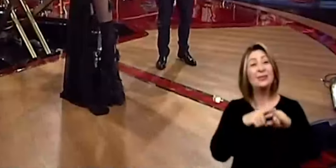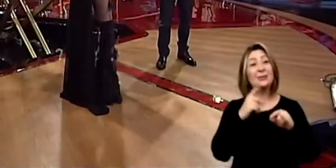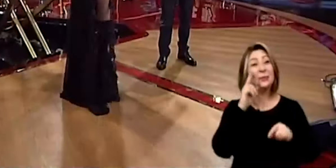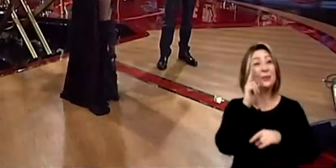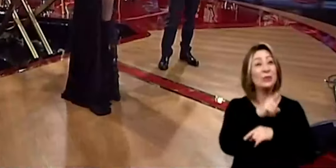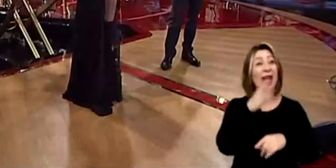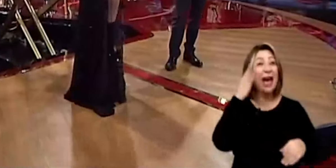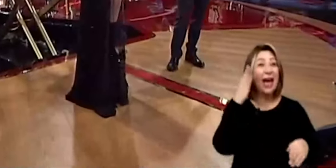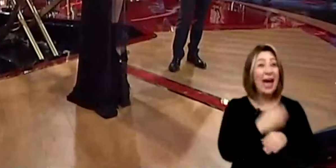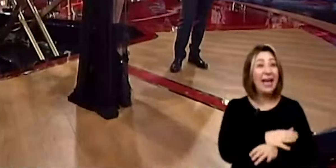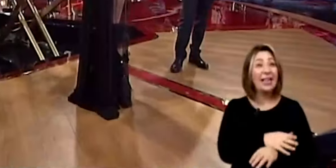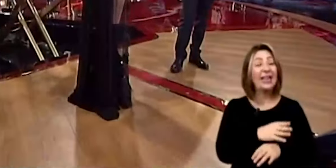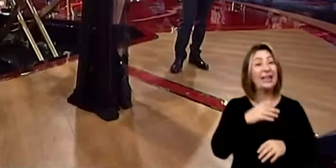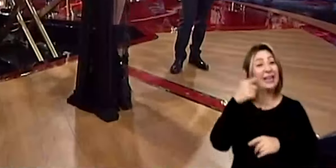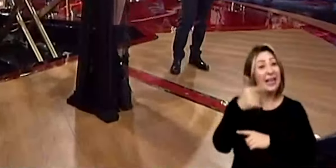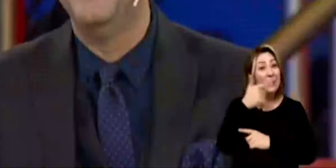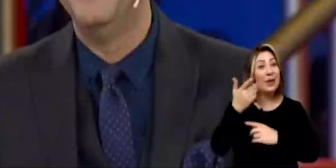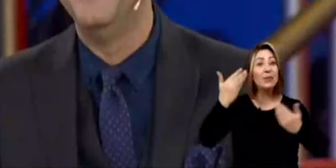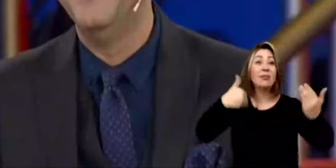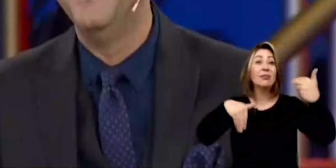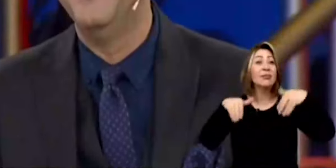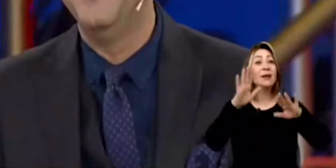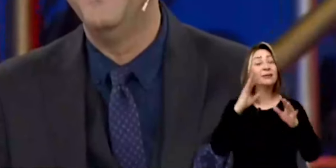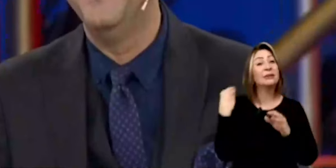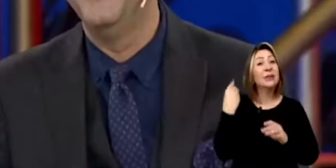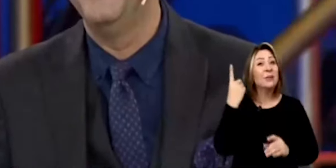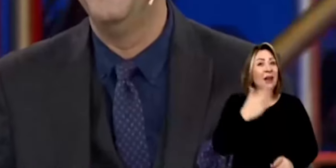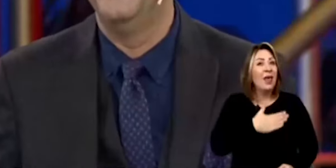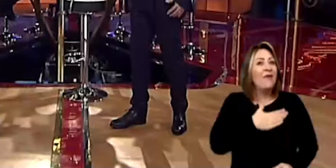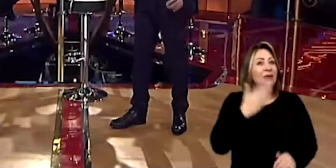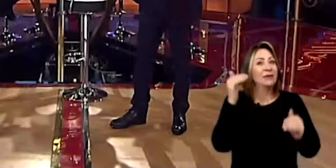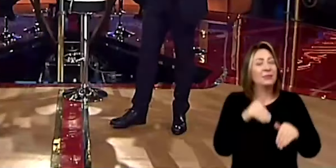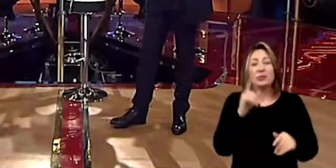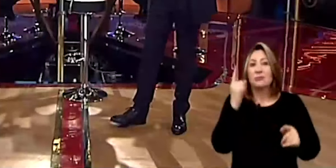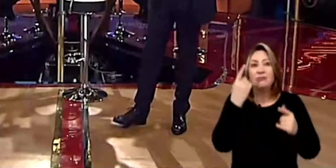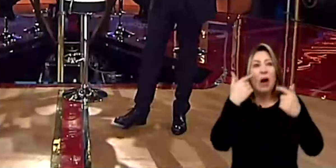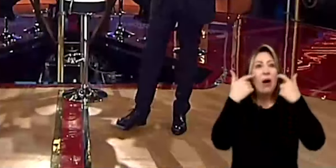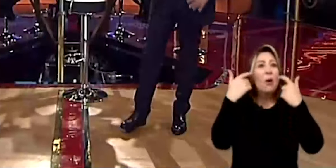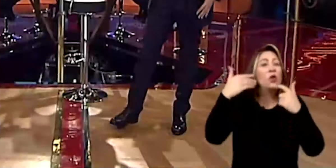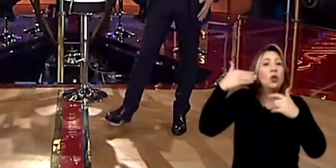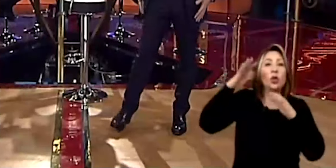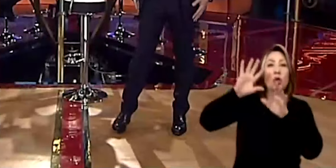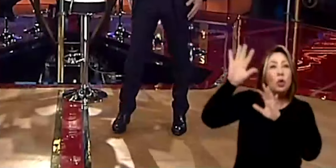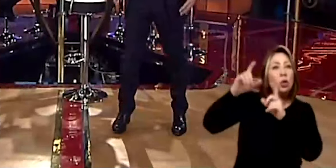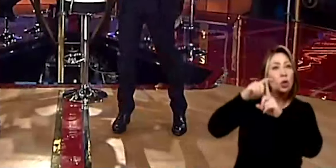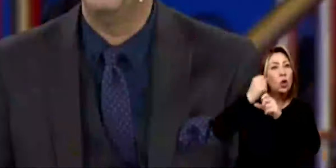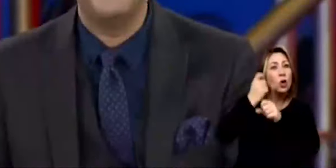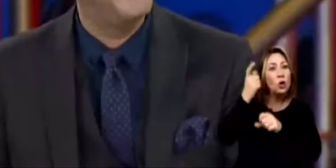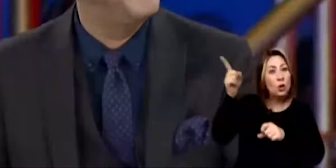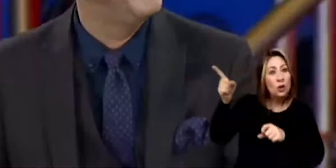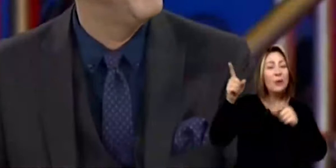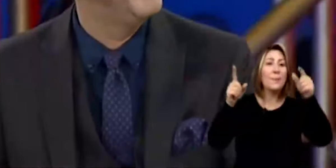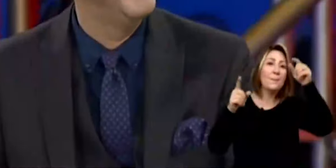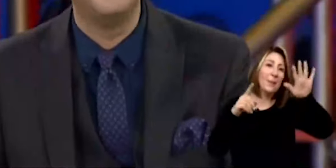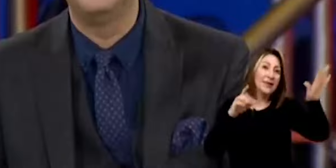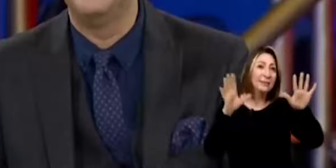göreceğiz. Hakikaten kliplerde dans meselesine yeni bir soluk getirmiş bir adamdır. Yani doğuyla batıyı birleştirmiş bir adamdır. Şimdi bir